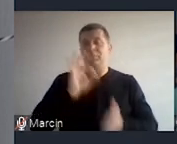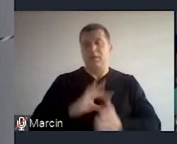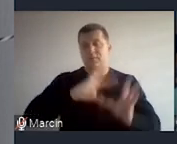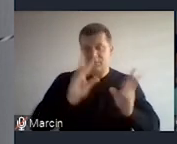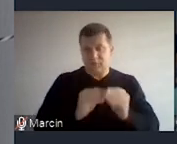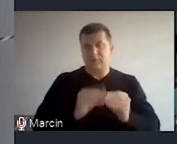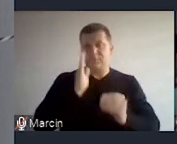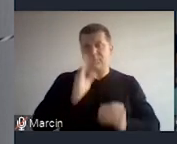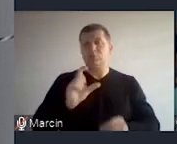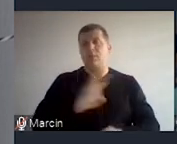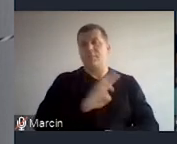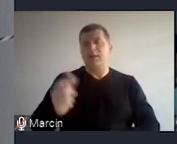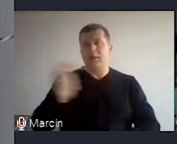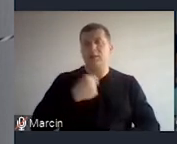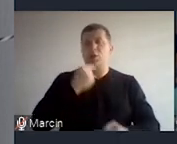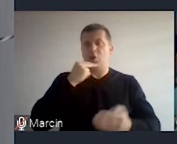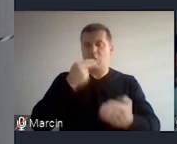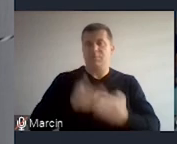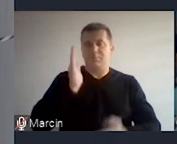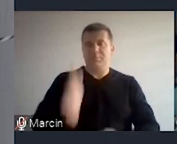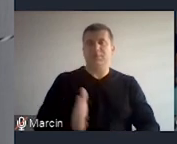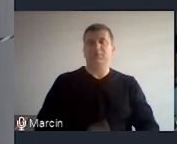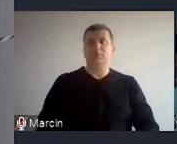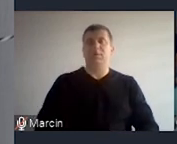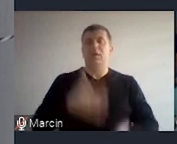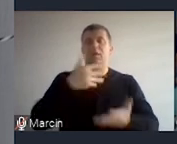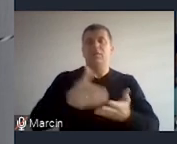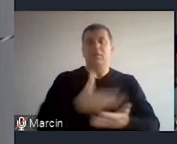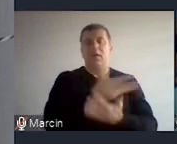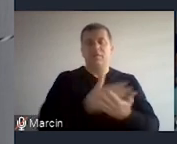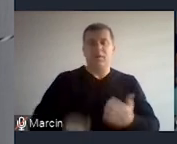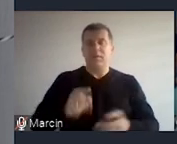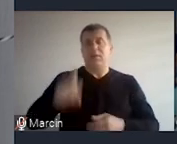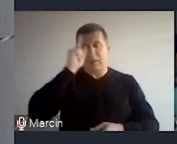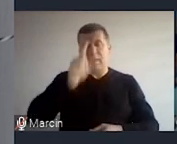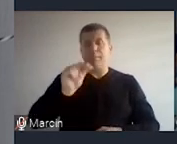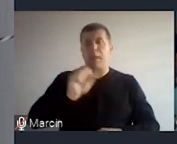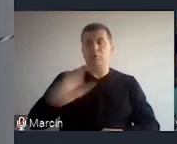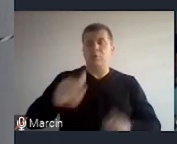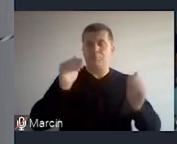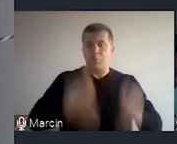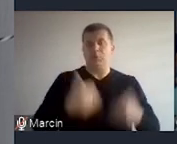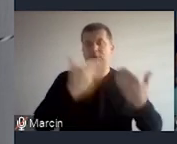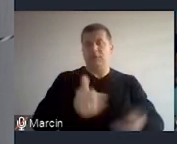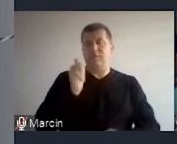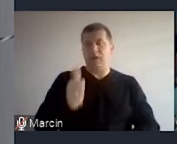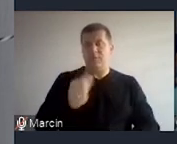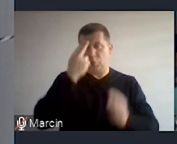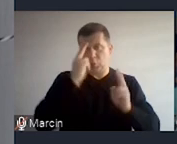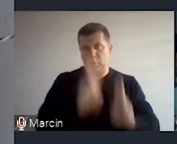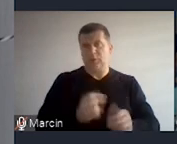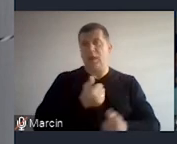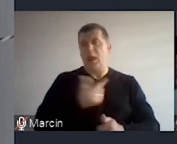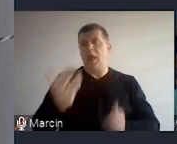co Was interesuje, omówię. Wydatki na wynagrodzenie personelu można kwalifikować pod